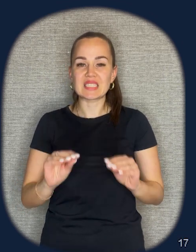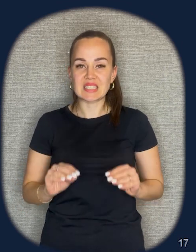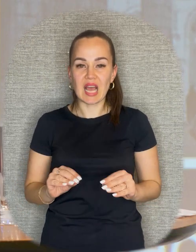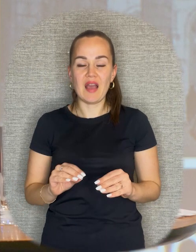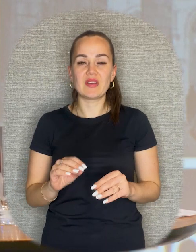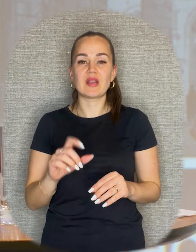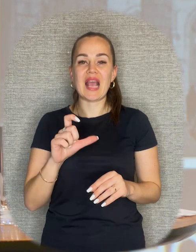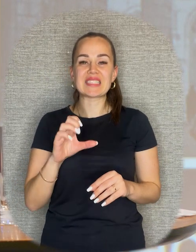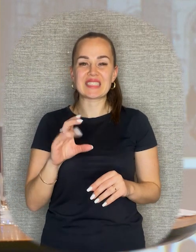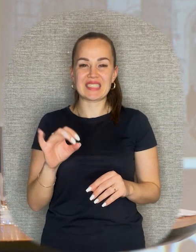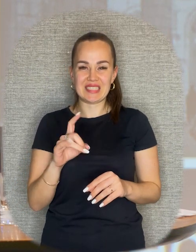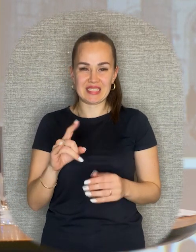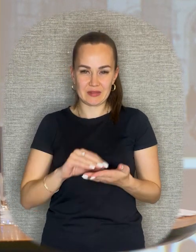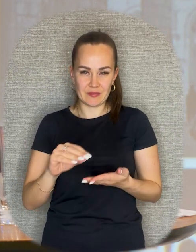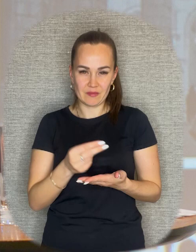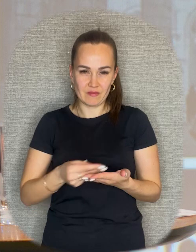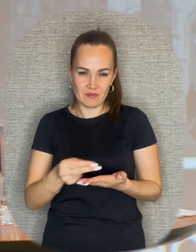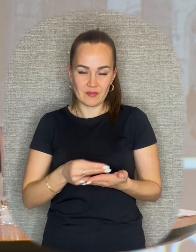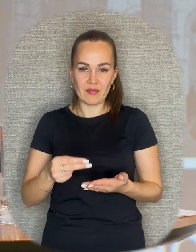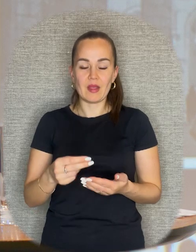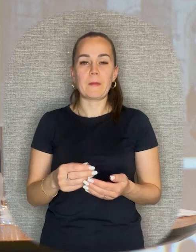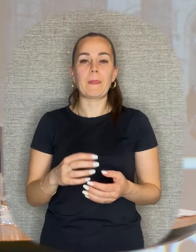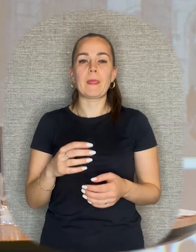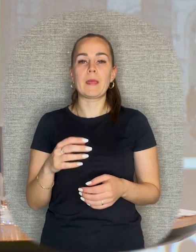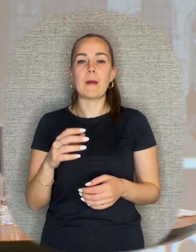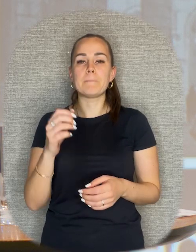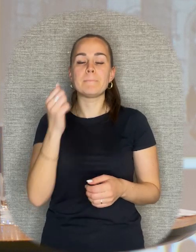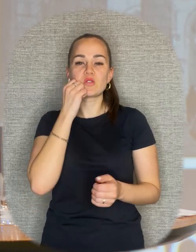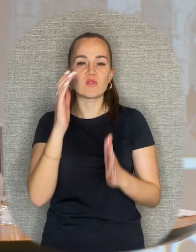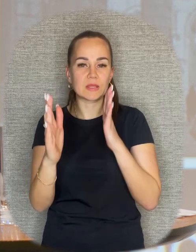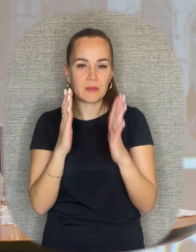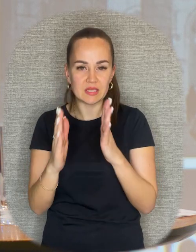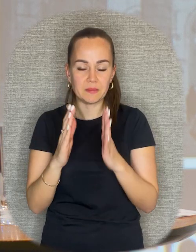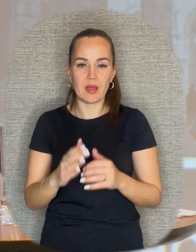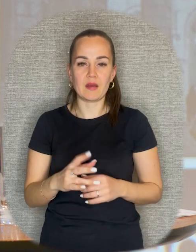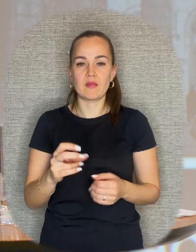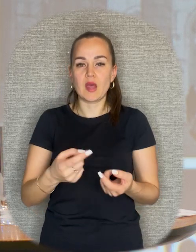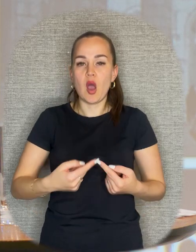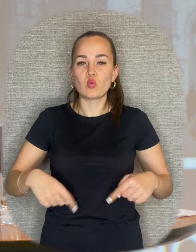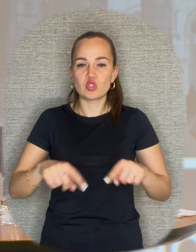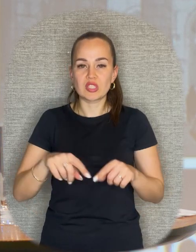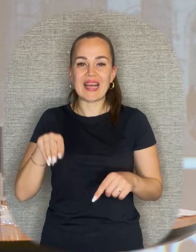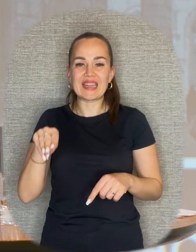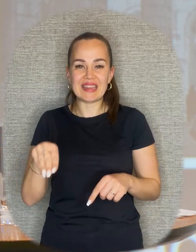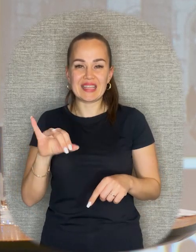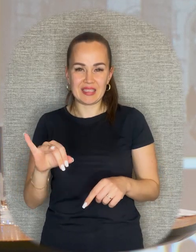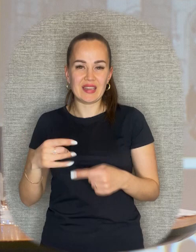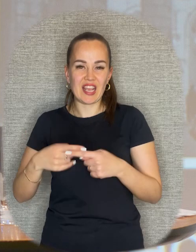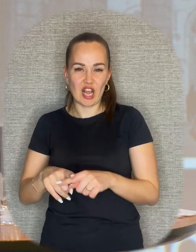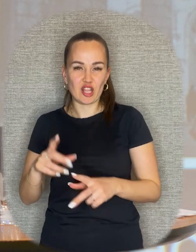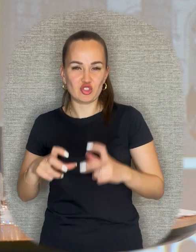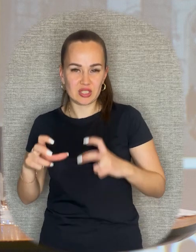затем через месяц этот конкурс в апреле был объявлен через месяц на составление эскизных проектов реконструкции